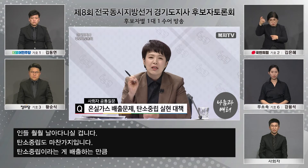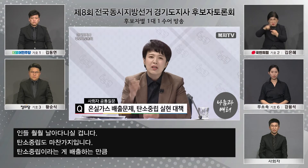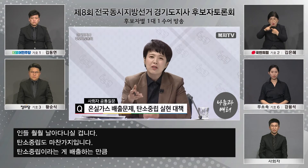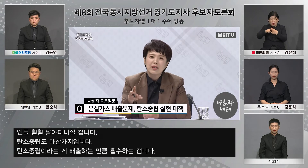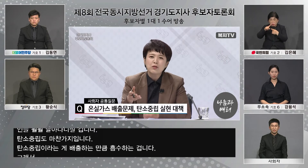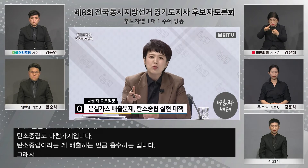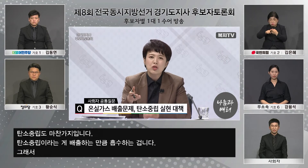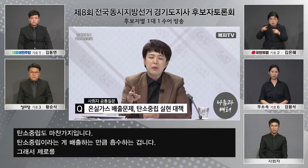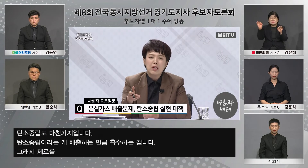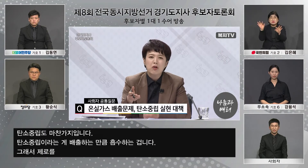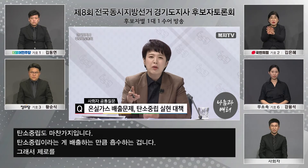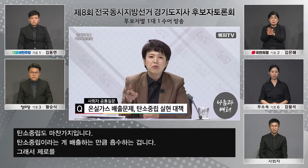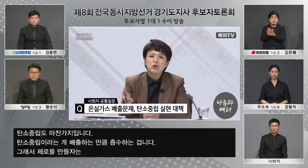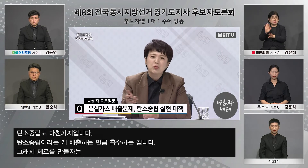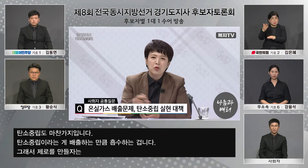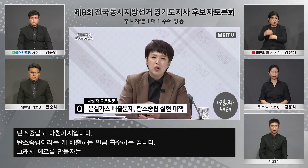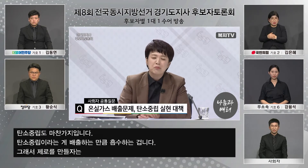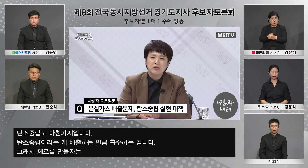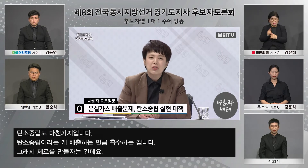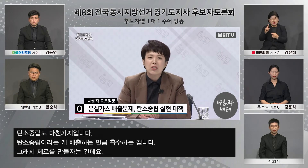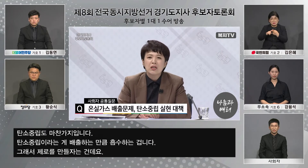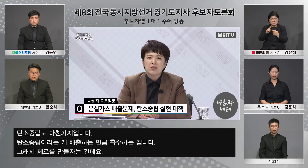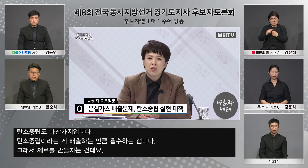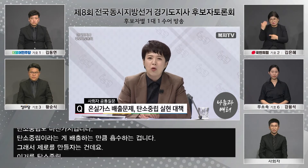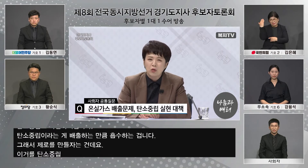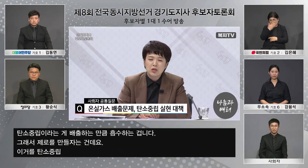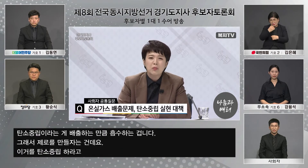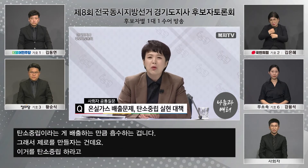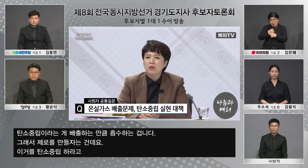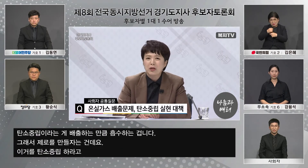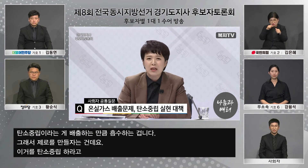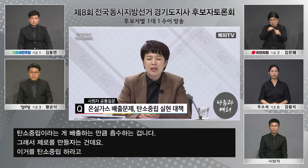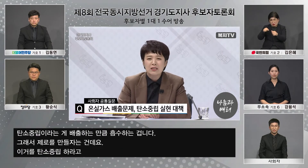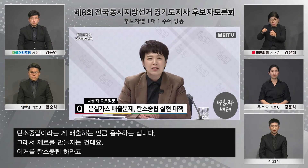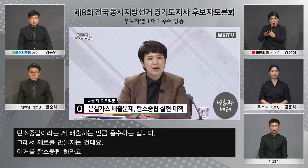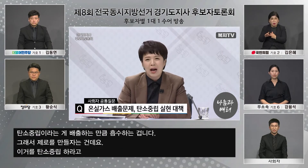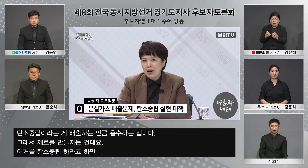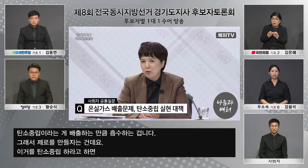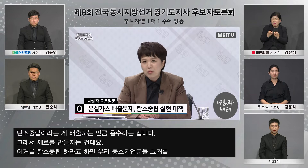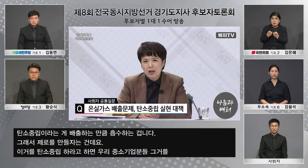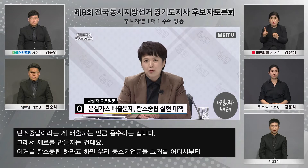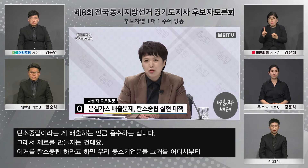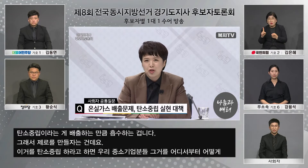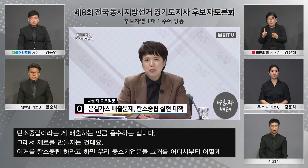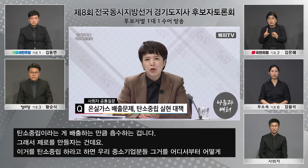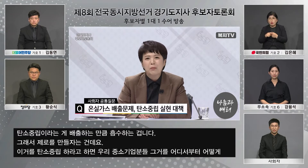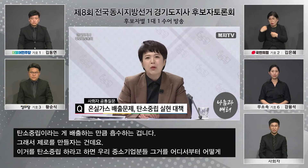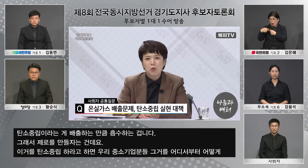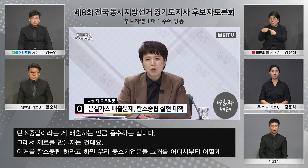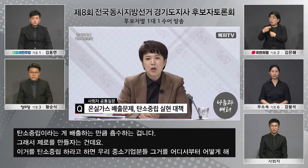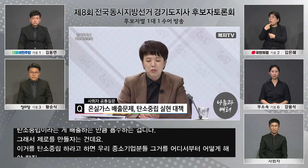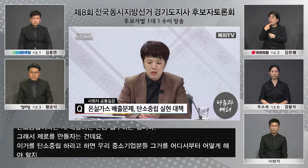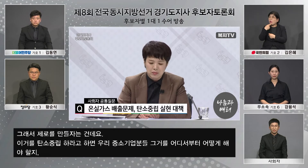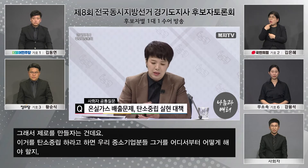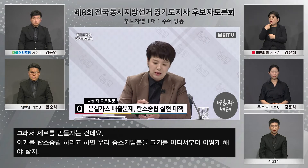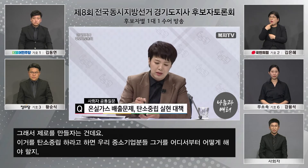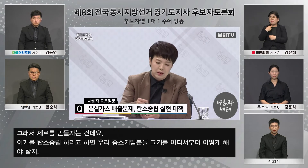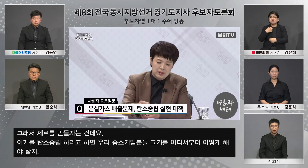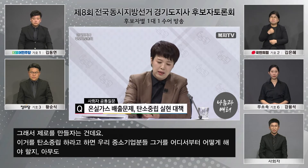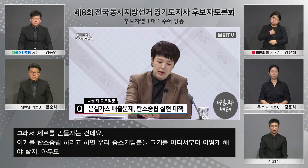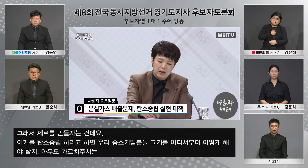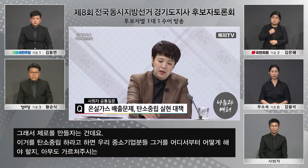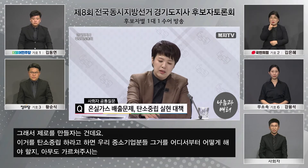건데요. 이거를 탄소 중립하라고 하면 우리 중소기업 분들 그걸 어디서부터 어떻게 해야 될지 아무도 가르쳐주시는 분이 없다고 호소하고